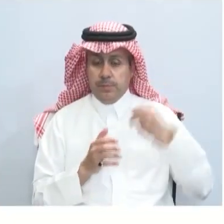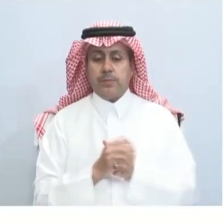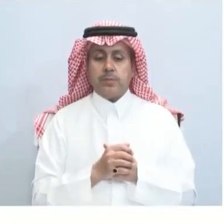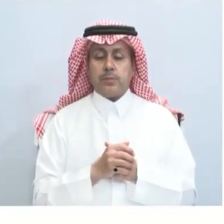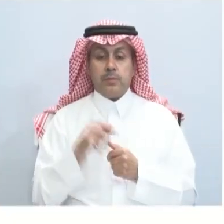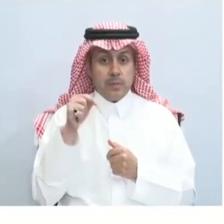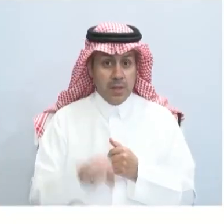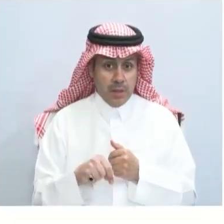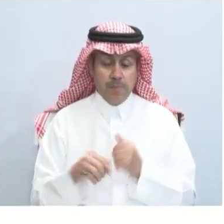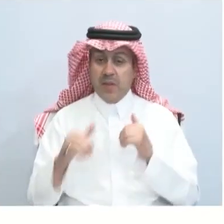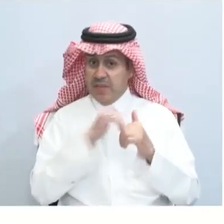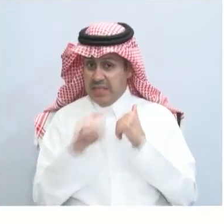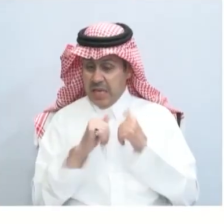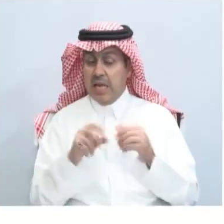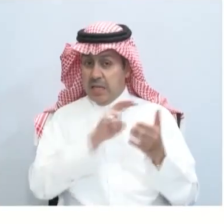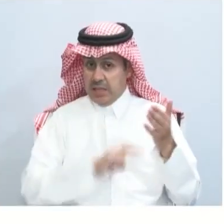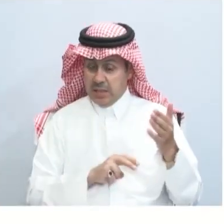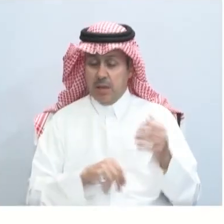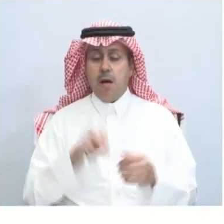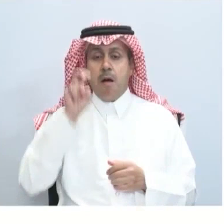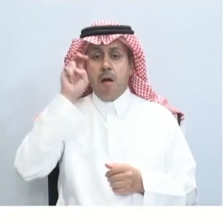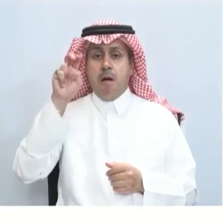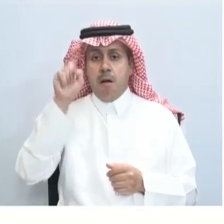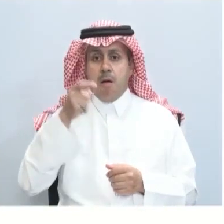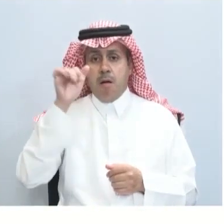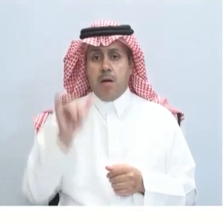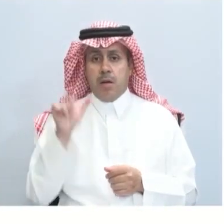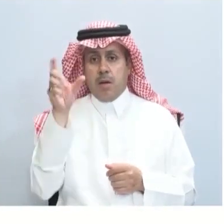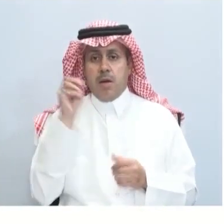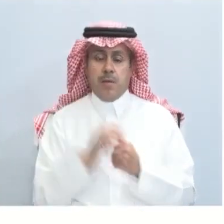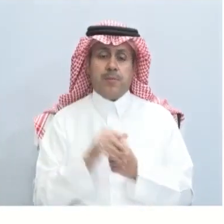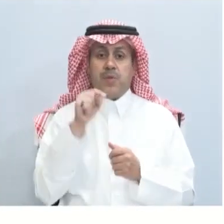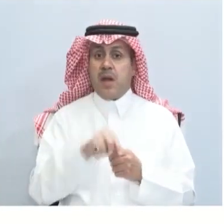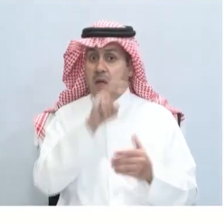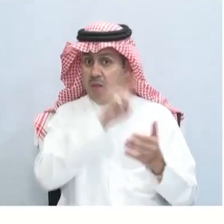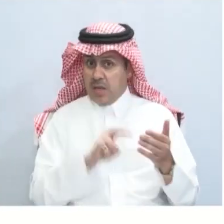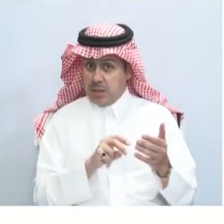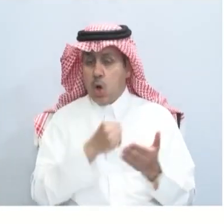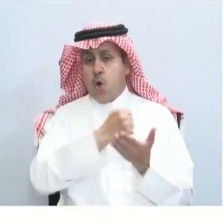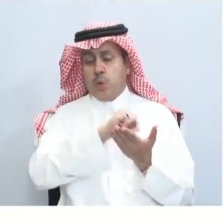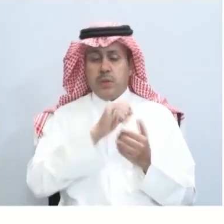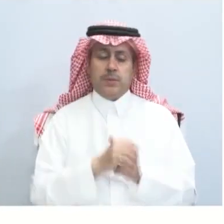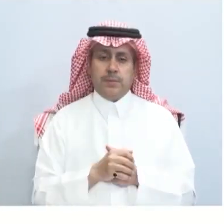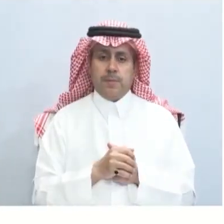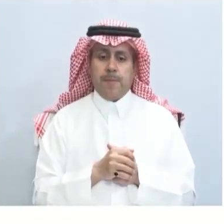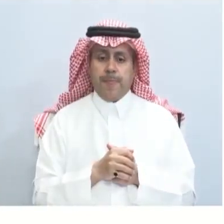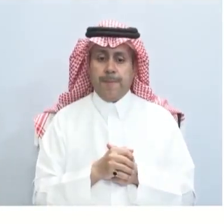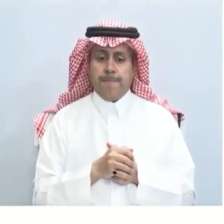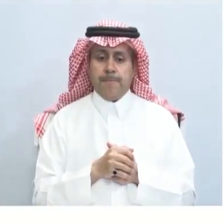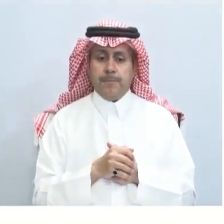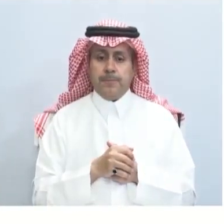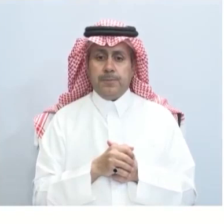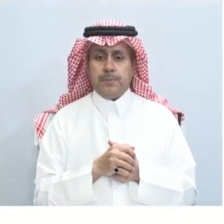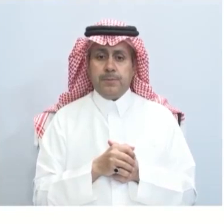ياتي في سياق النص قرينه تدل على ان النص قد نسخ كذلك ذكرنا امرا